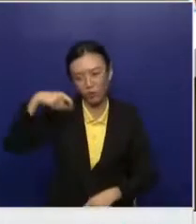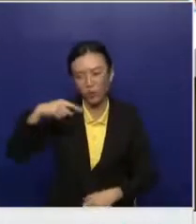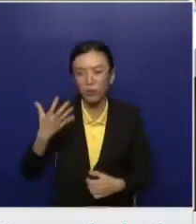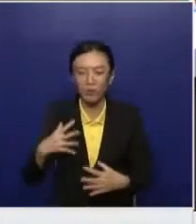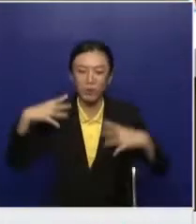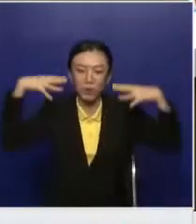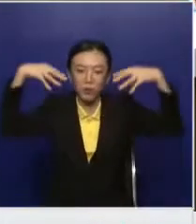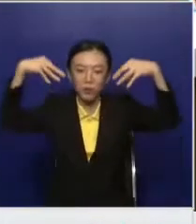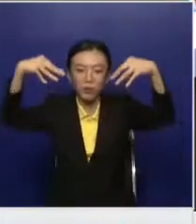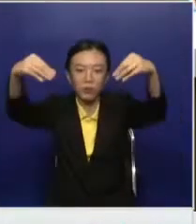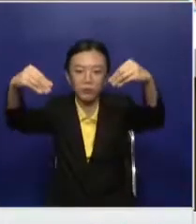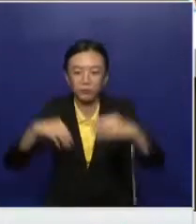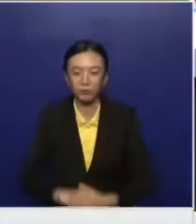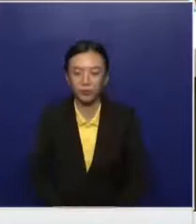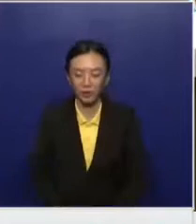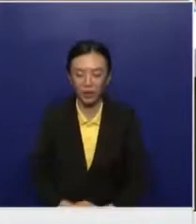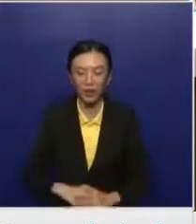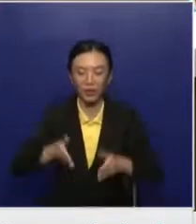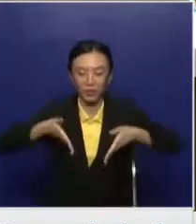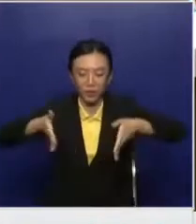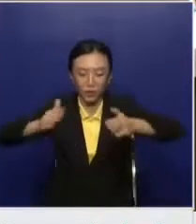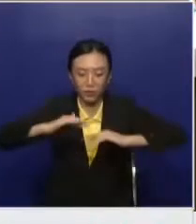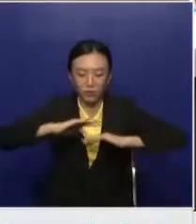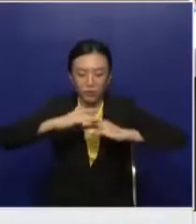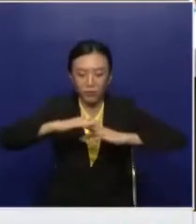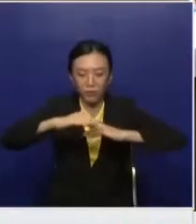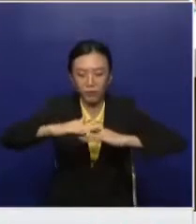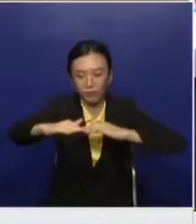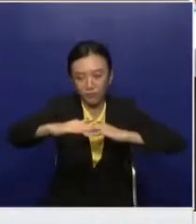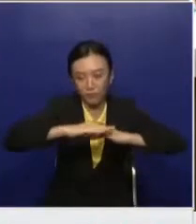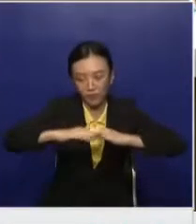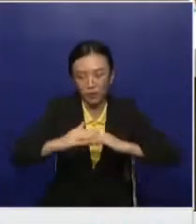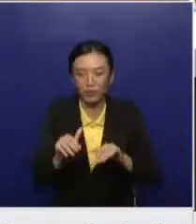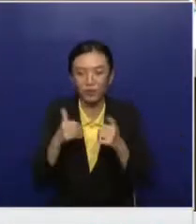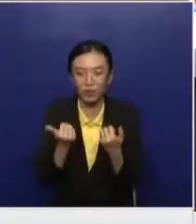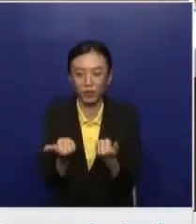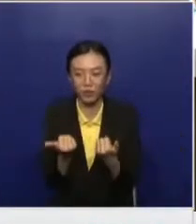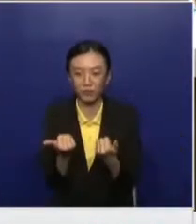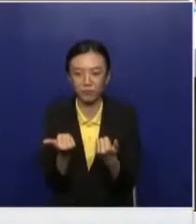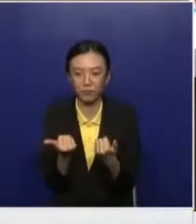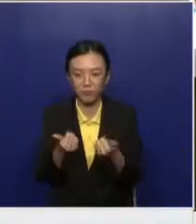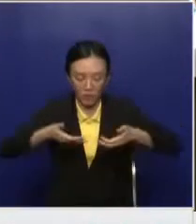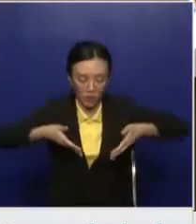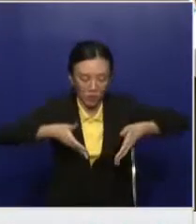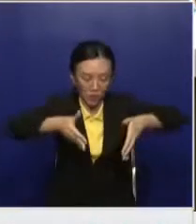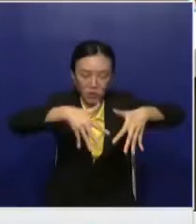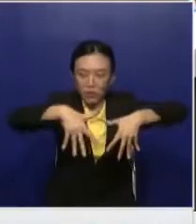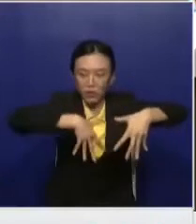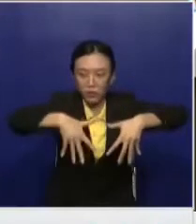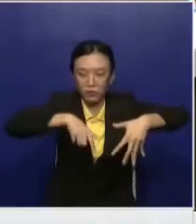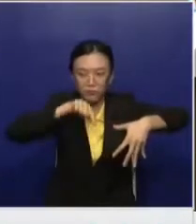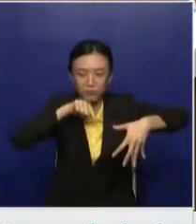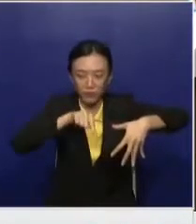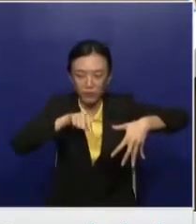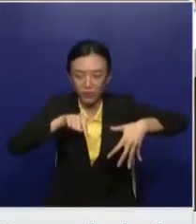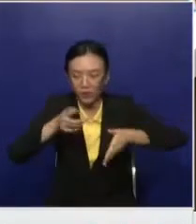ราจรด้วยต่อไปเรื่องผิวถนนผิวถนนเนี่ยต้องยอมรับว่าปัจจุบันเนี่ยถนนในชนบทก็ดีถนนหล